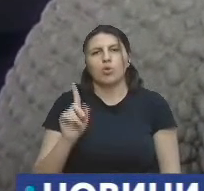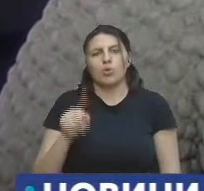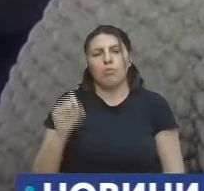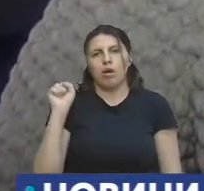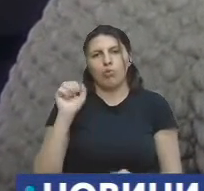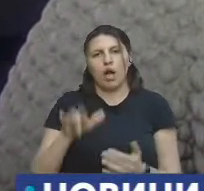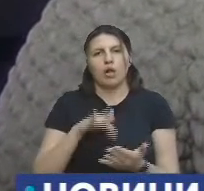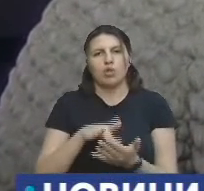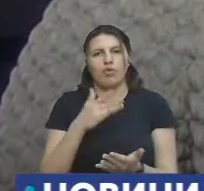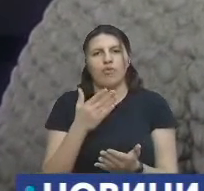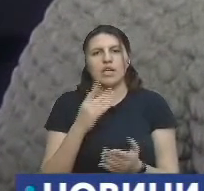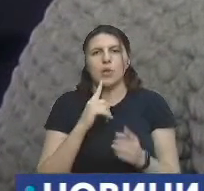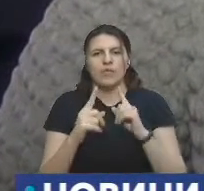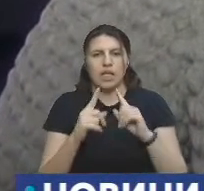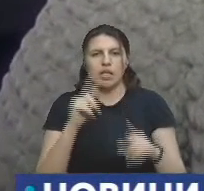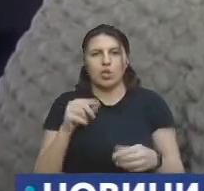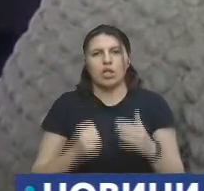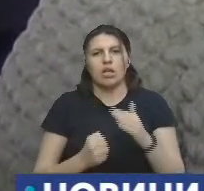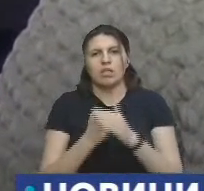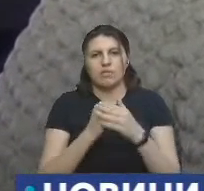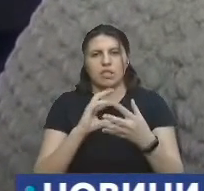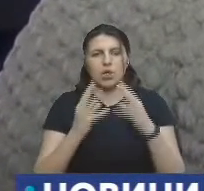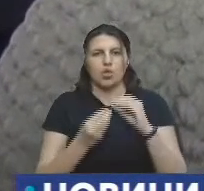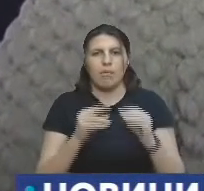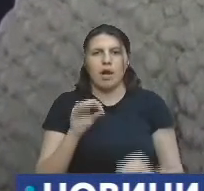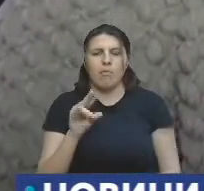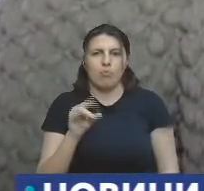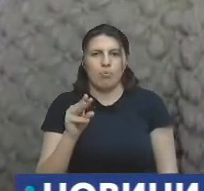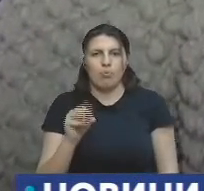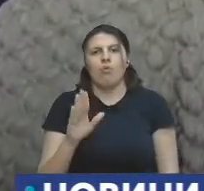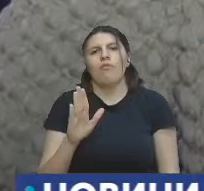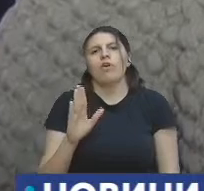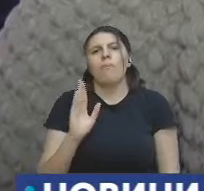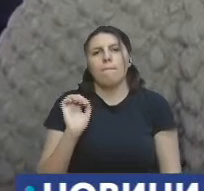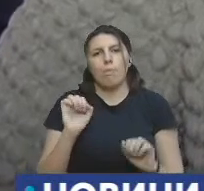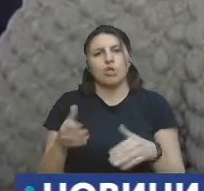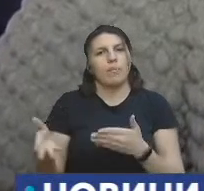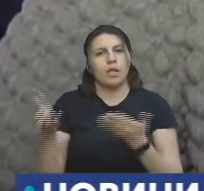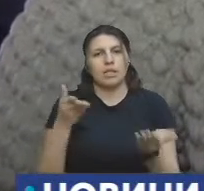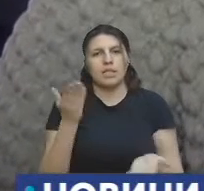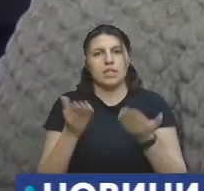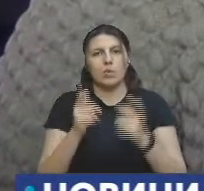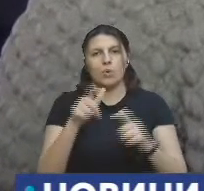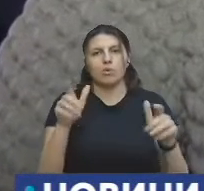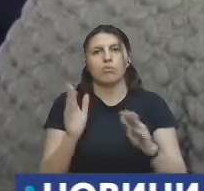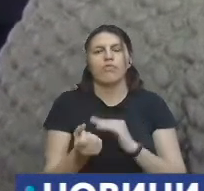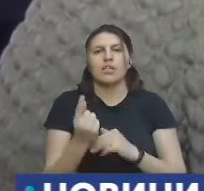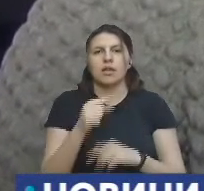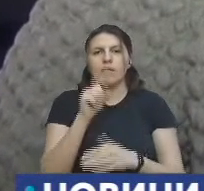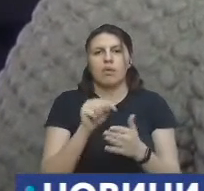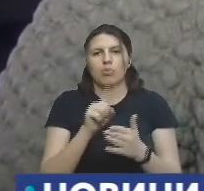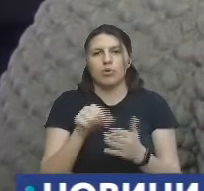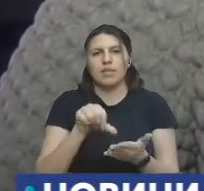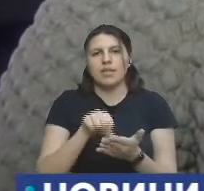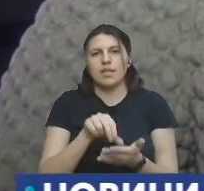Также на основании заключенных меморандумов мы можем пригласить, если у людей будут возникать вопросы, представители